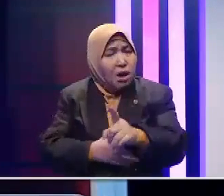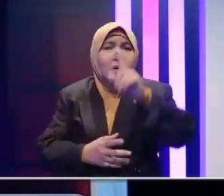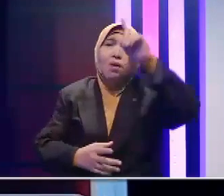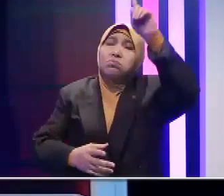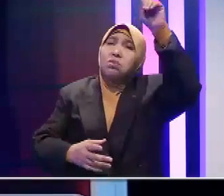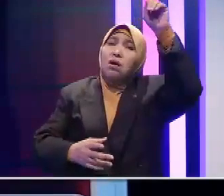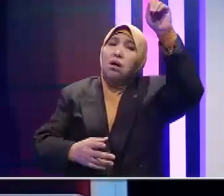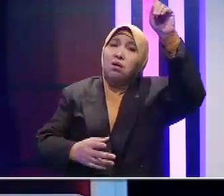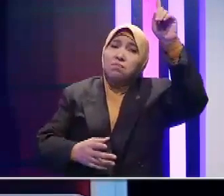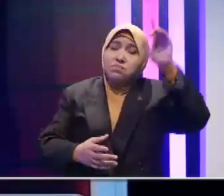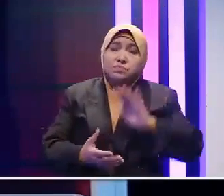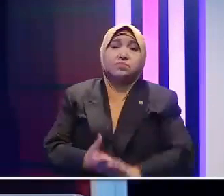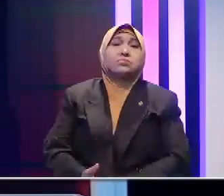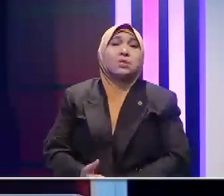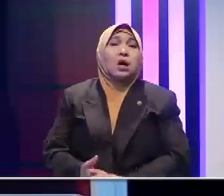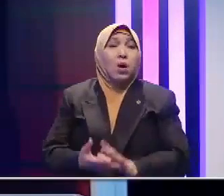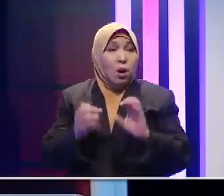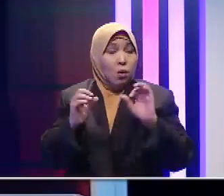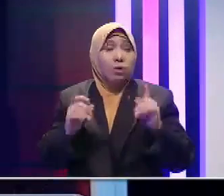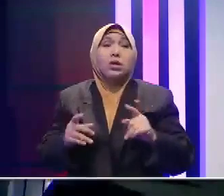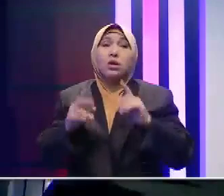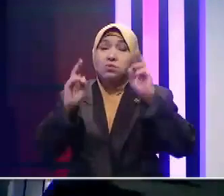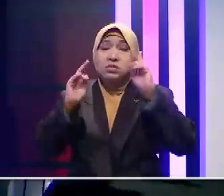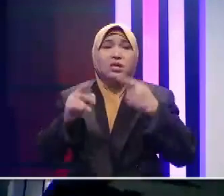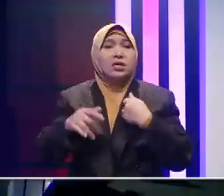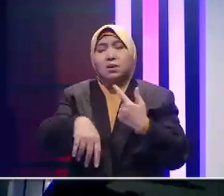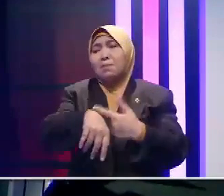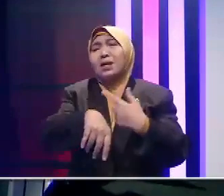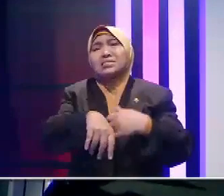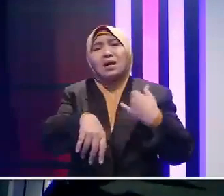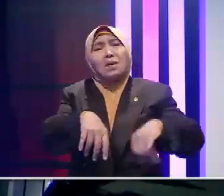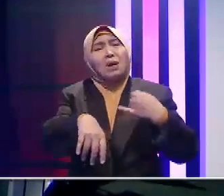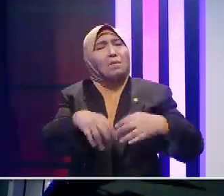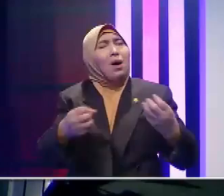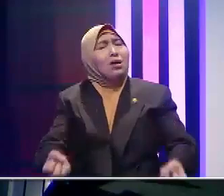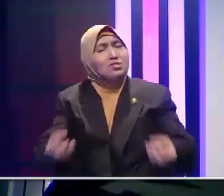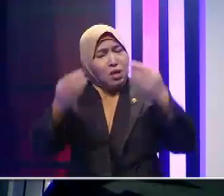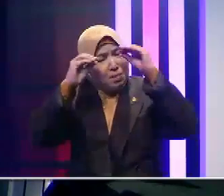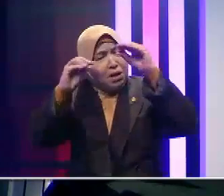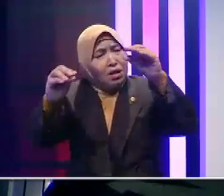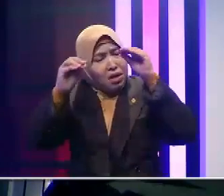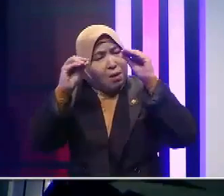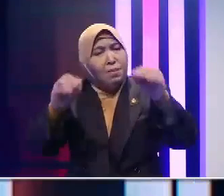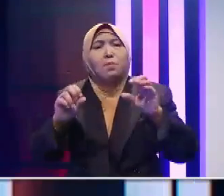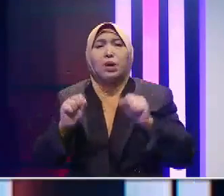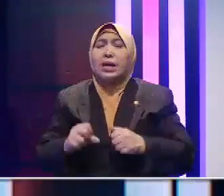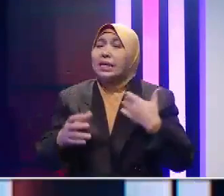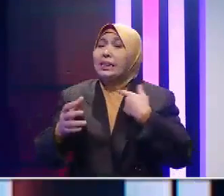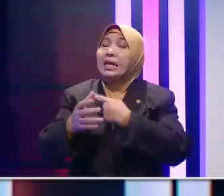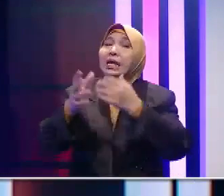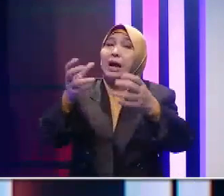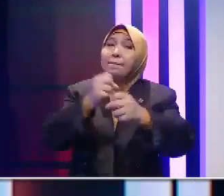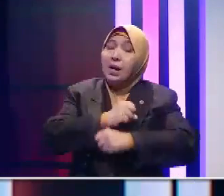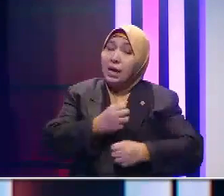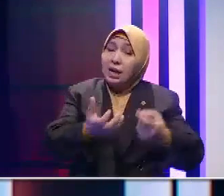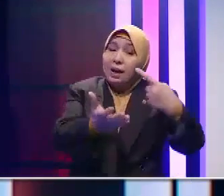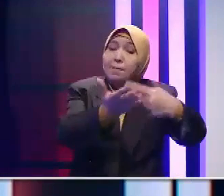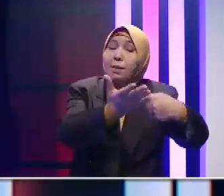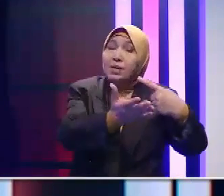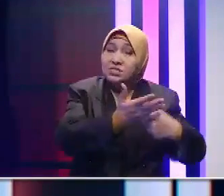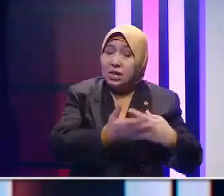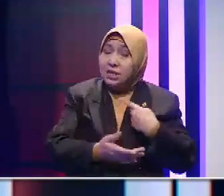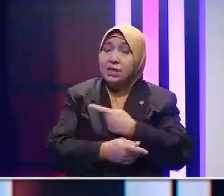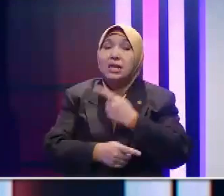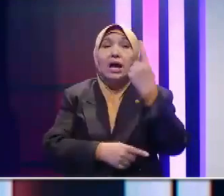Tuhannya. Baik Ustaz, kita kesuntukan masa ni, saya kira banyak pengajaran menarik yang boleh kita perolehi dalam sesi perbincangan kita pada hari